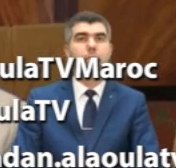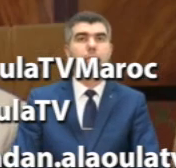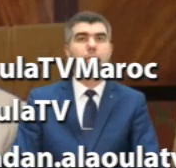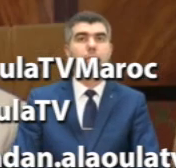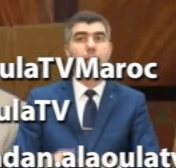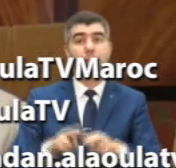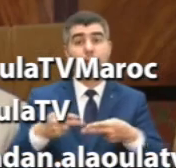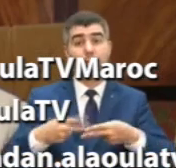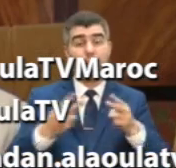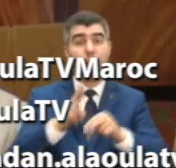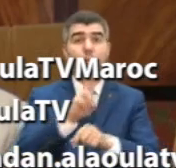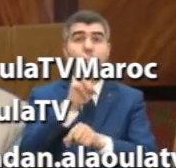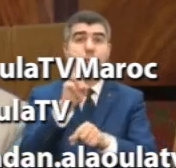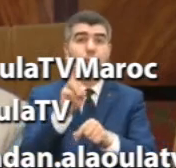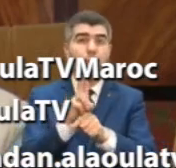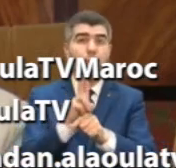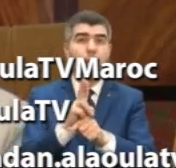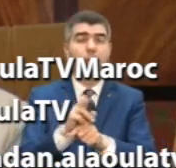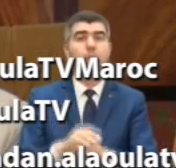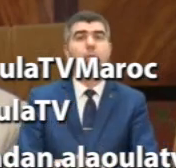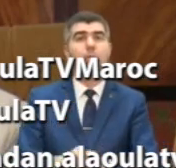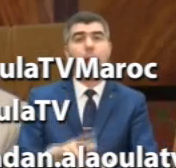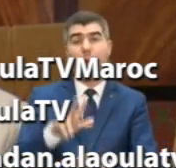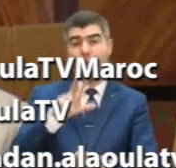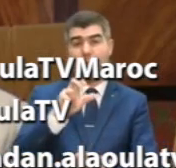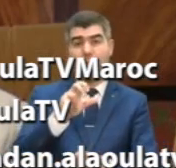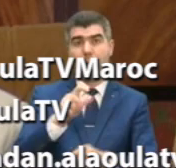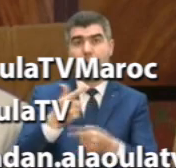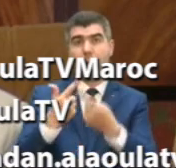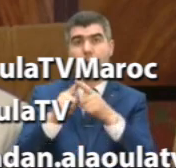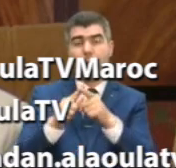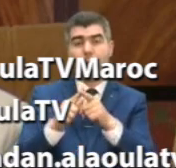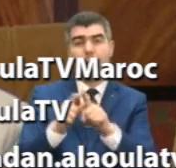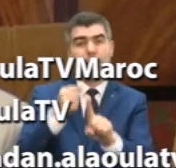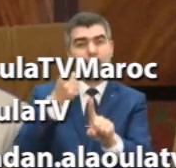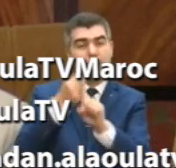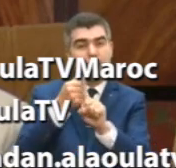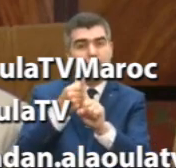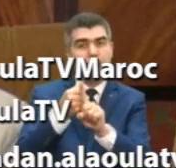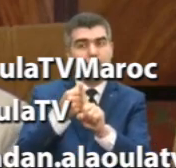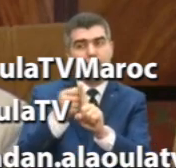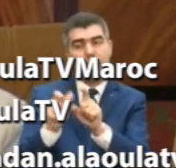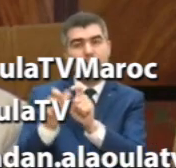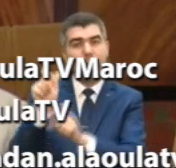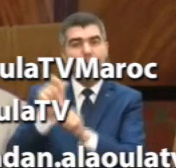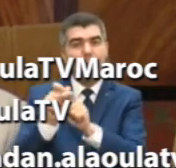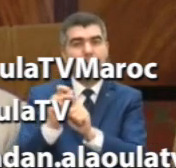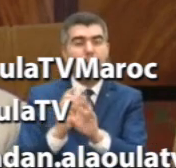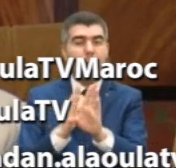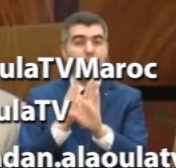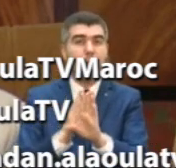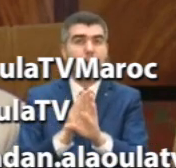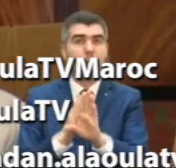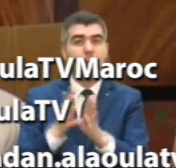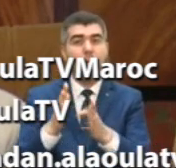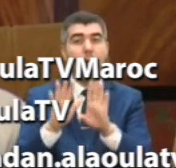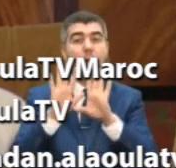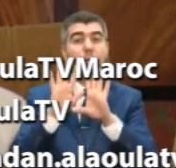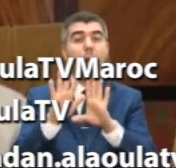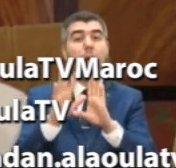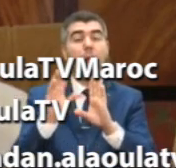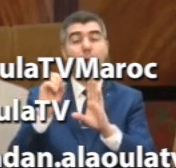نطرح هذا السؤال اليوم ونحن واعون بالأدوار الطلاعية التي تقوم بها هذه الفئة والتي تقدر بعشرات